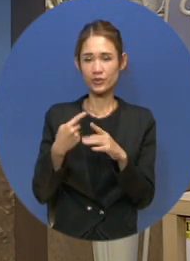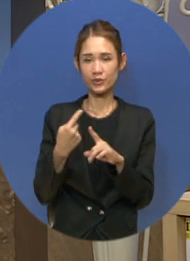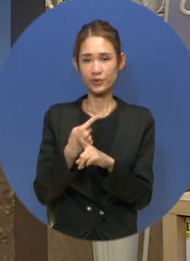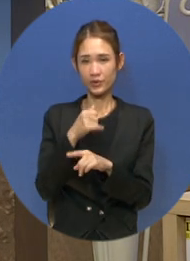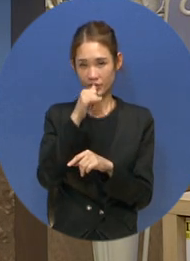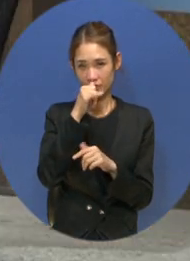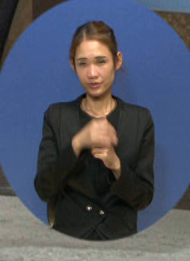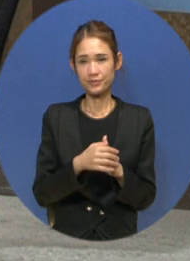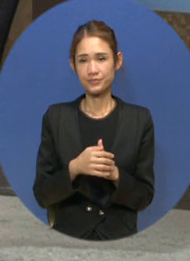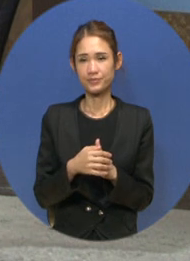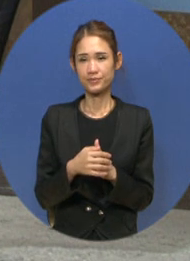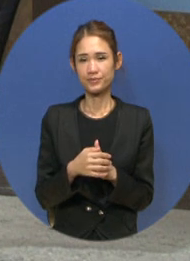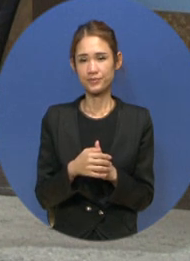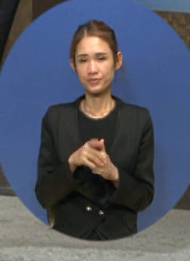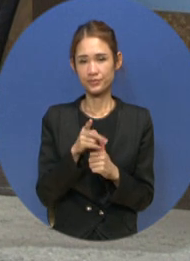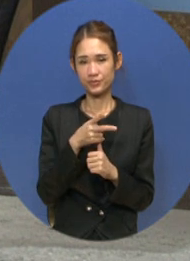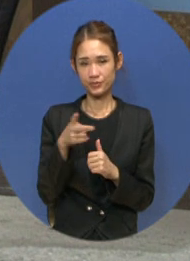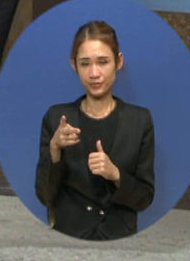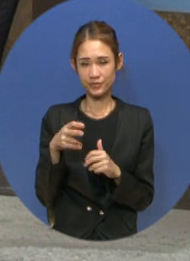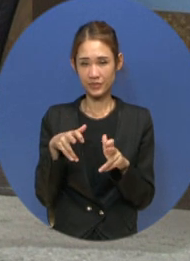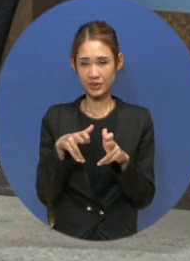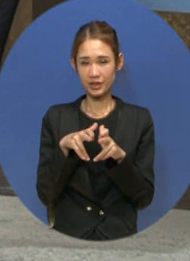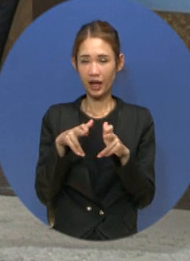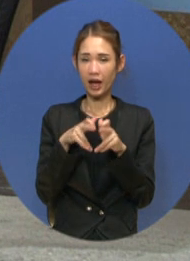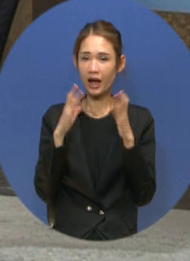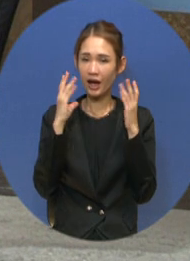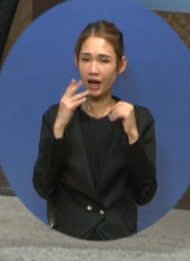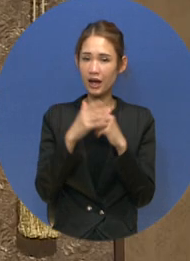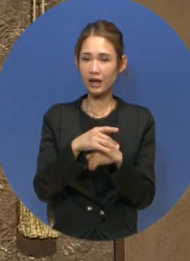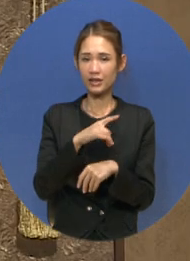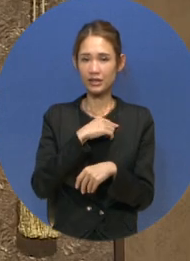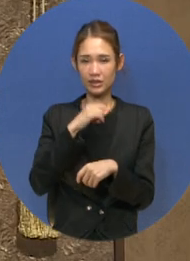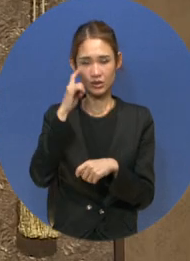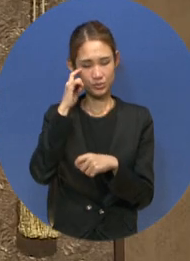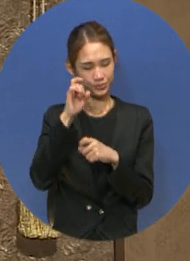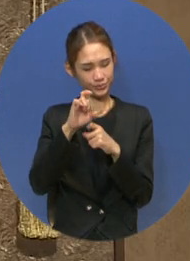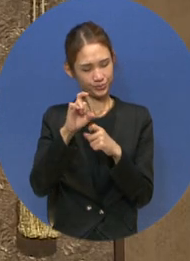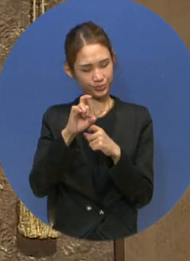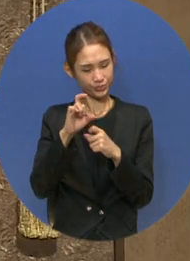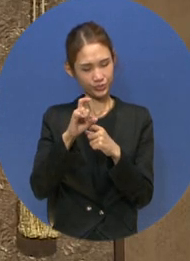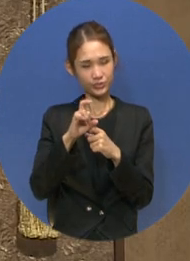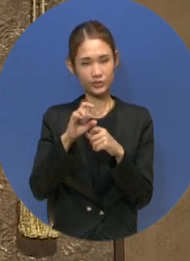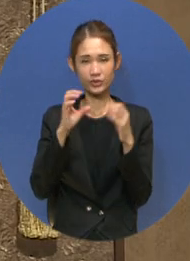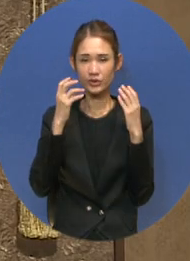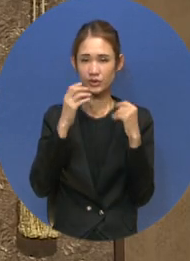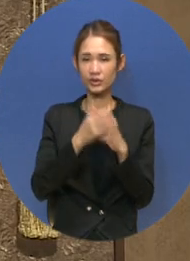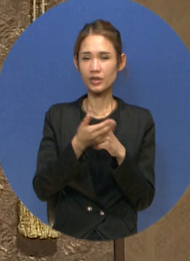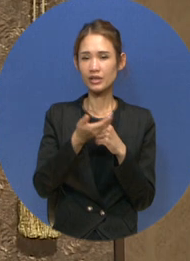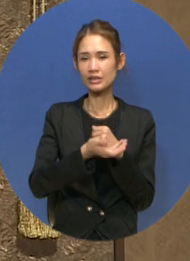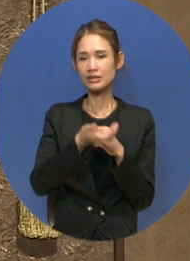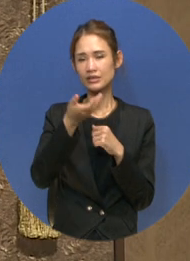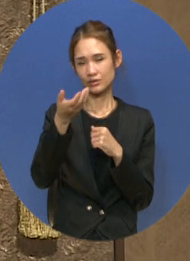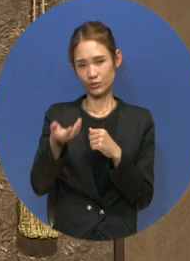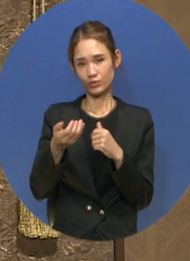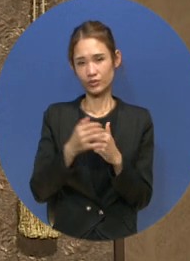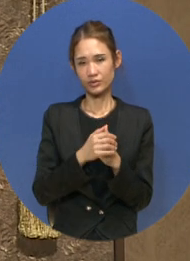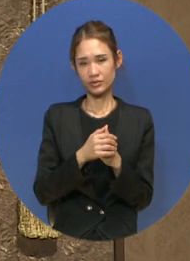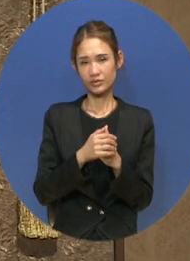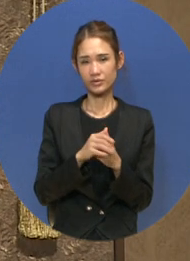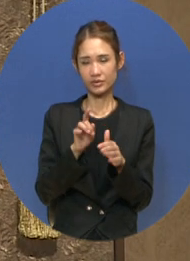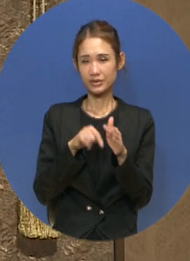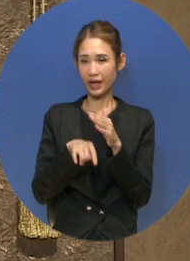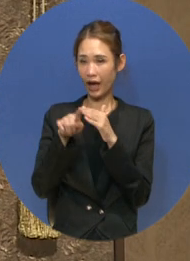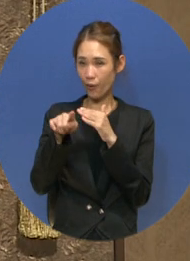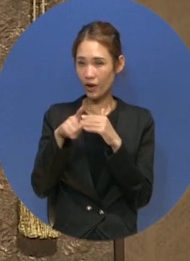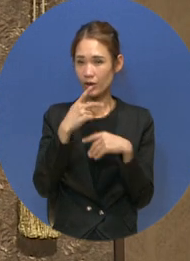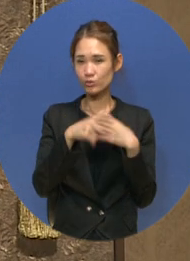계시더라고요. 네, 이것이 이제 그 장애 아동들의 가장 큰 고민이 이 이동성과 이런